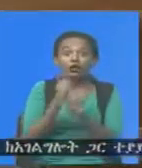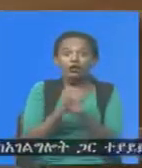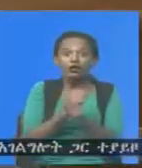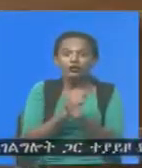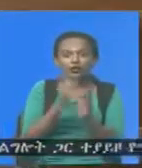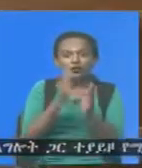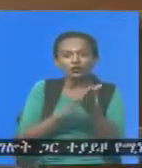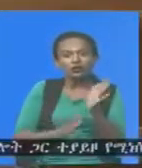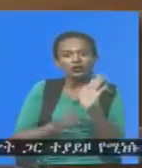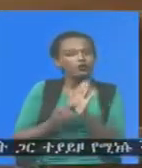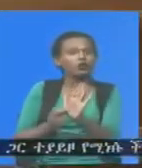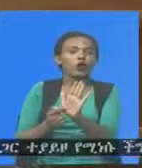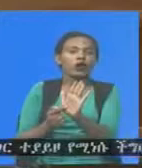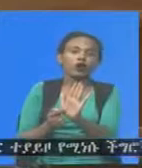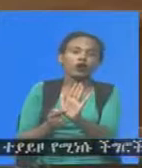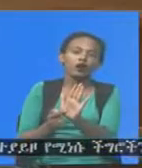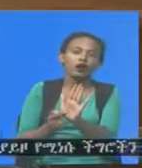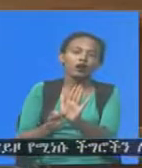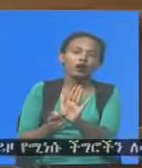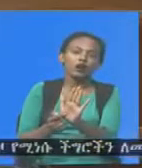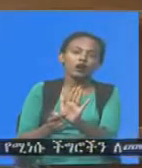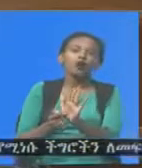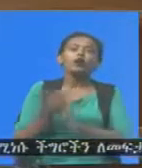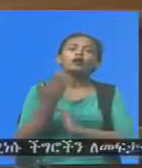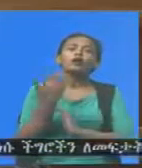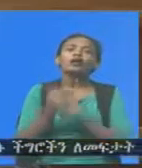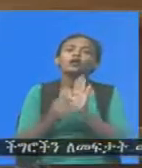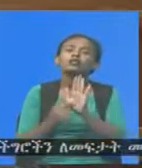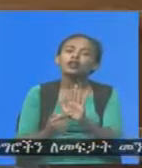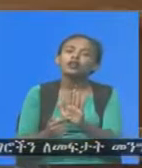ይቅርታ አሳይቶናል። ለምን አሳየን?